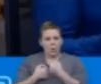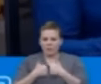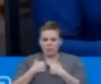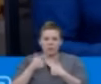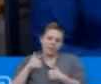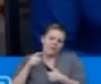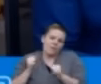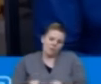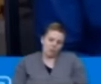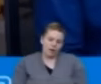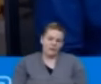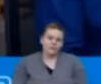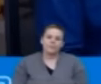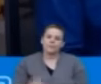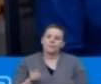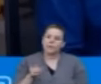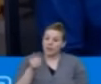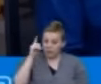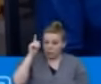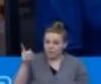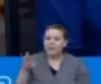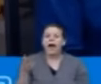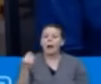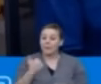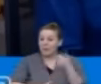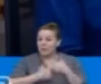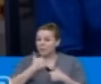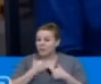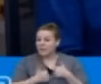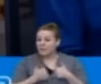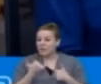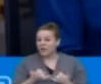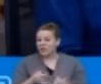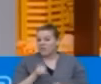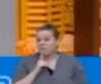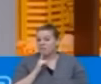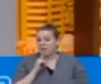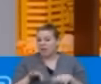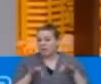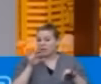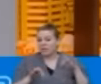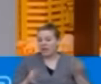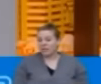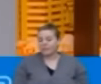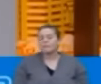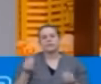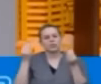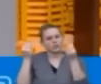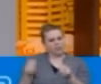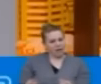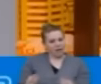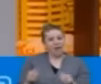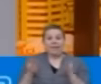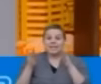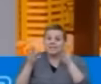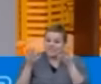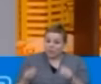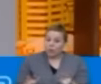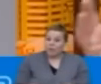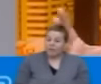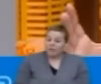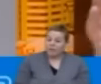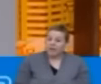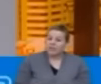אולי, אתה יודע... הרבה מתמודדים, אבל כרגע מעט מנדטים כנראה. אבל רגע, חבר'ה, קודם כל זה טוב. זה